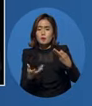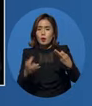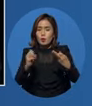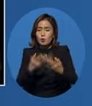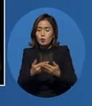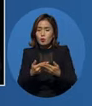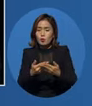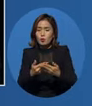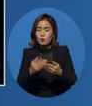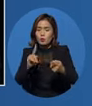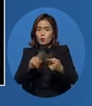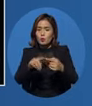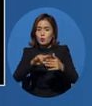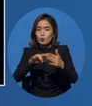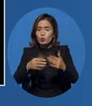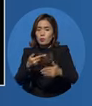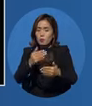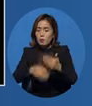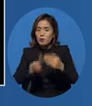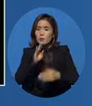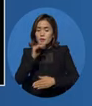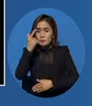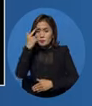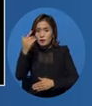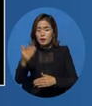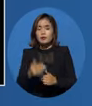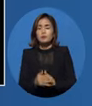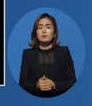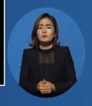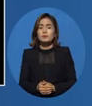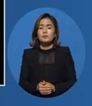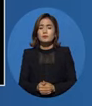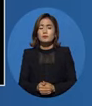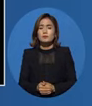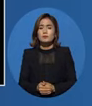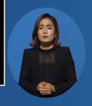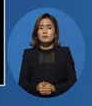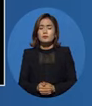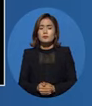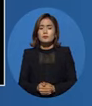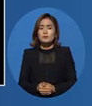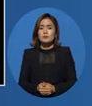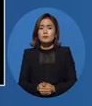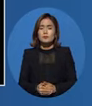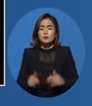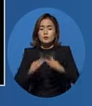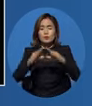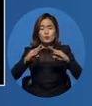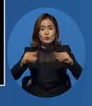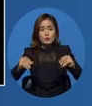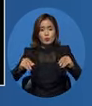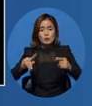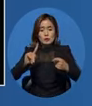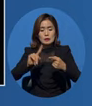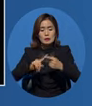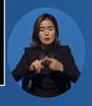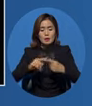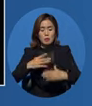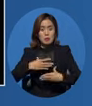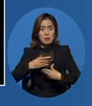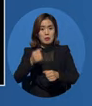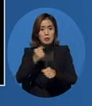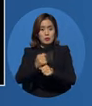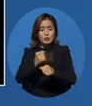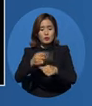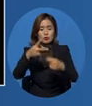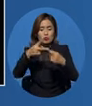생각할 것인지 한번 노견 을 두고 싶습니까 4 음 저는 부산 시장을 안 안정시키는 것은